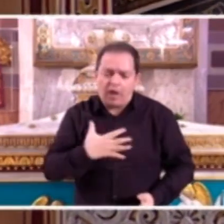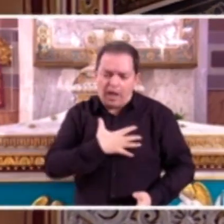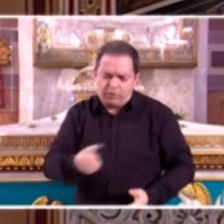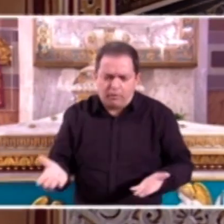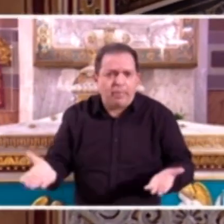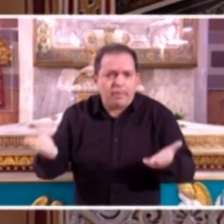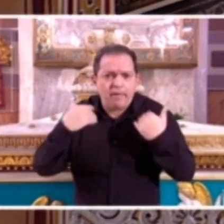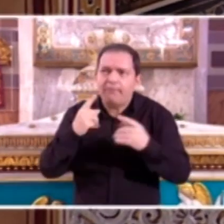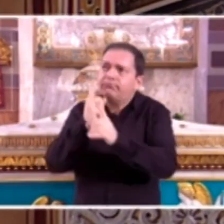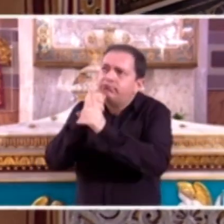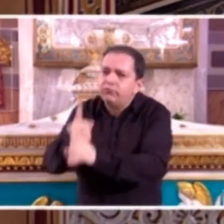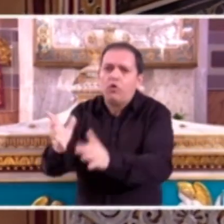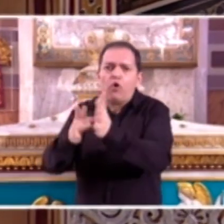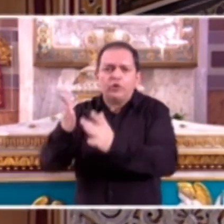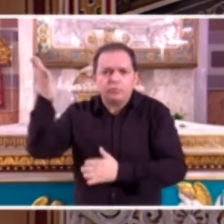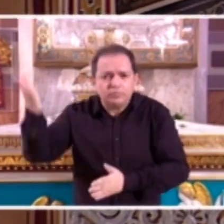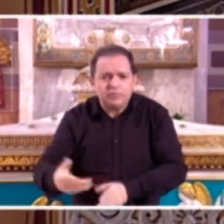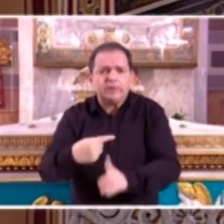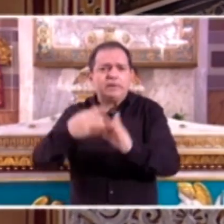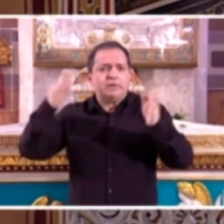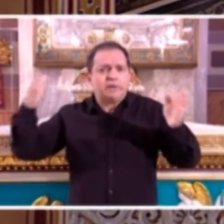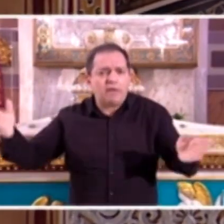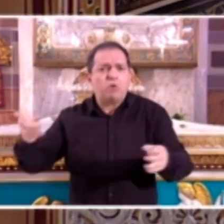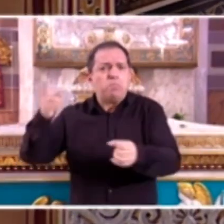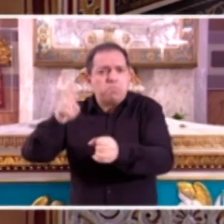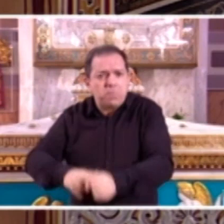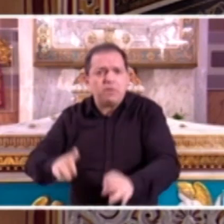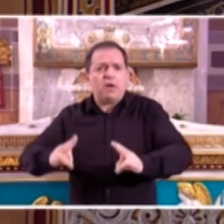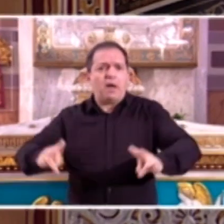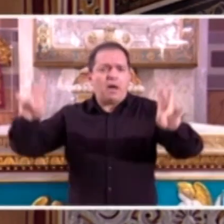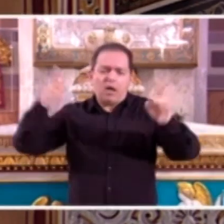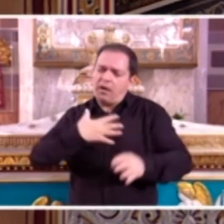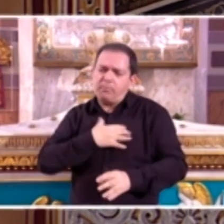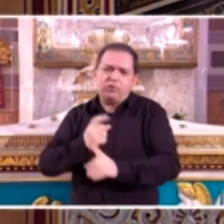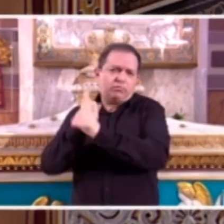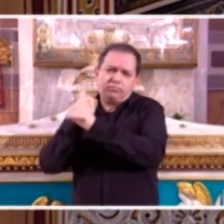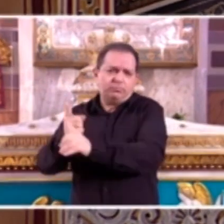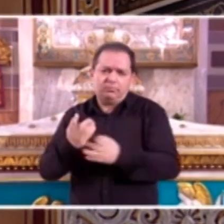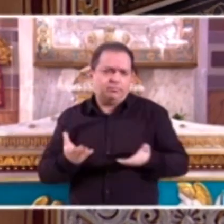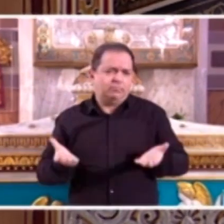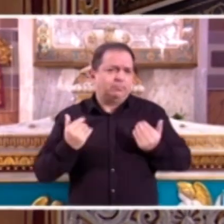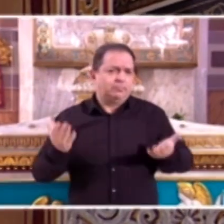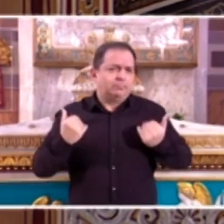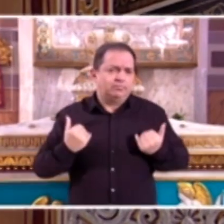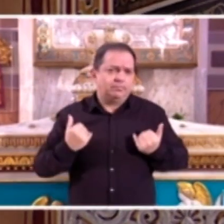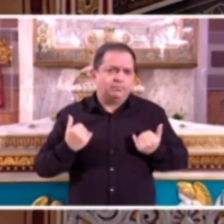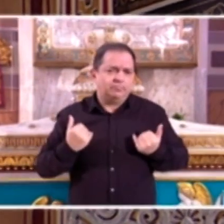τον εσταυρωμένο και αναστάντα Χριστό. και επειδή δεν θέλει